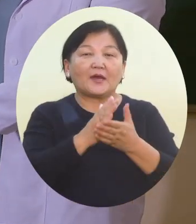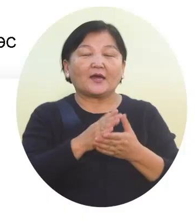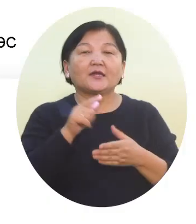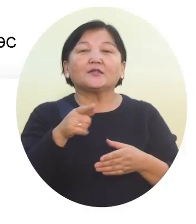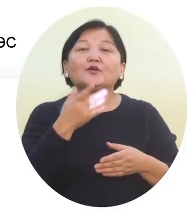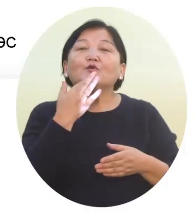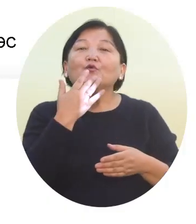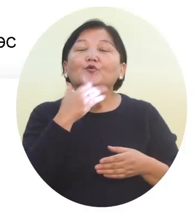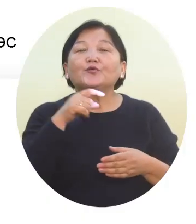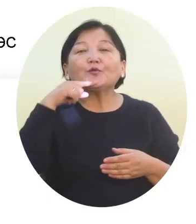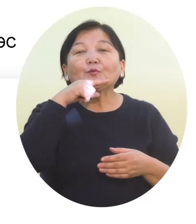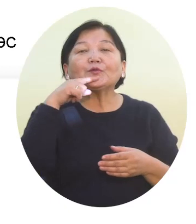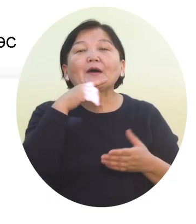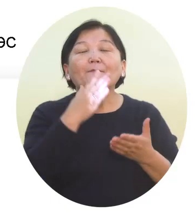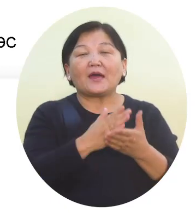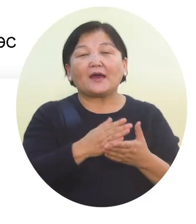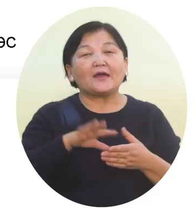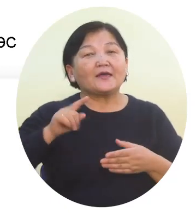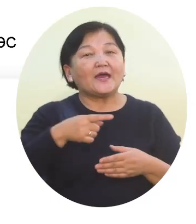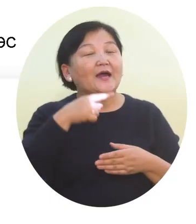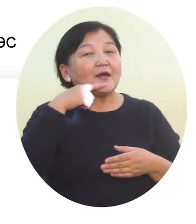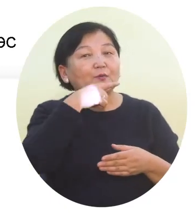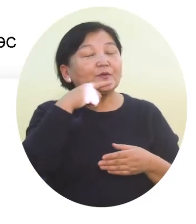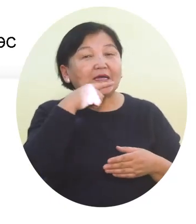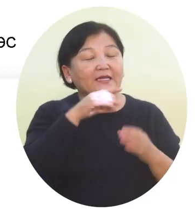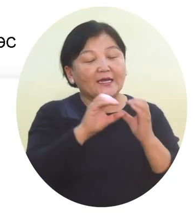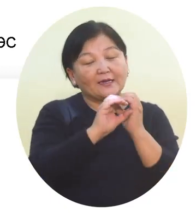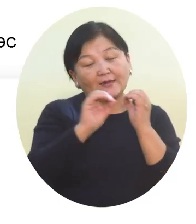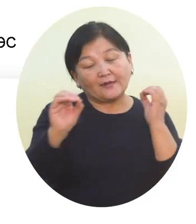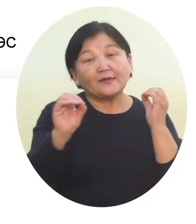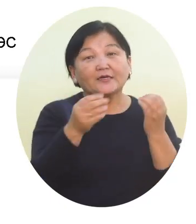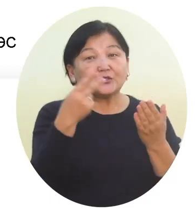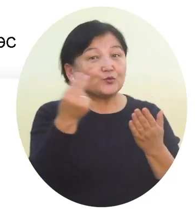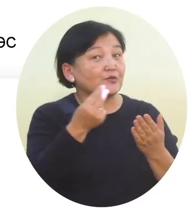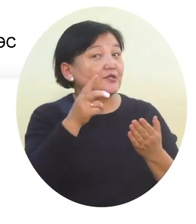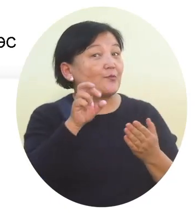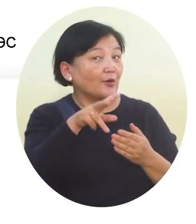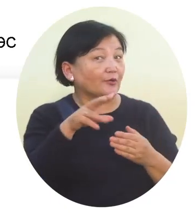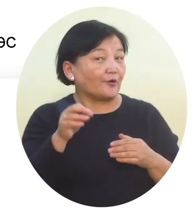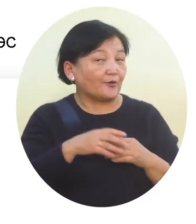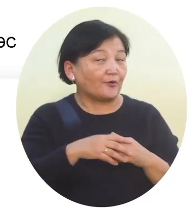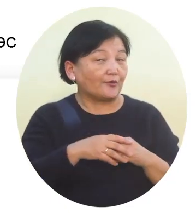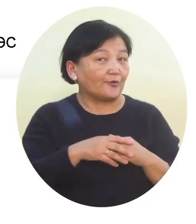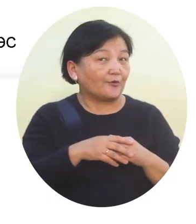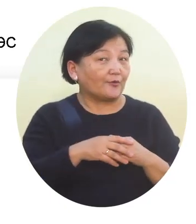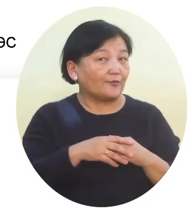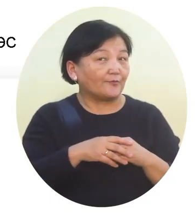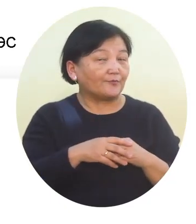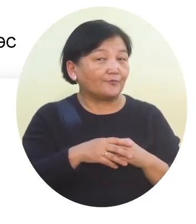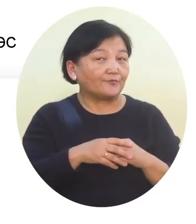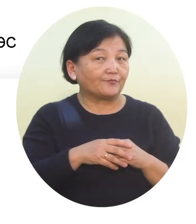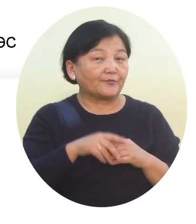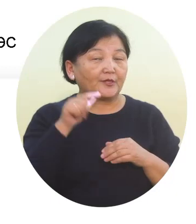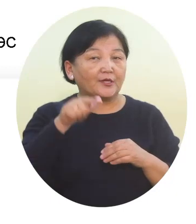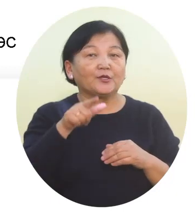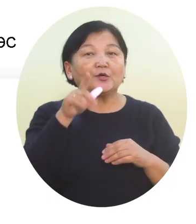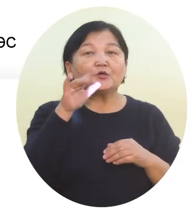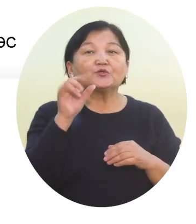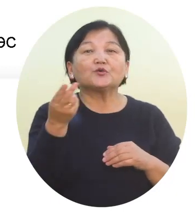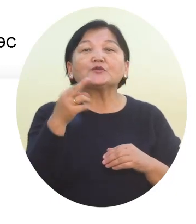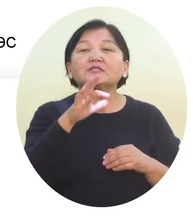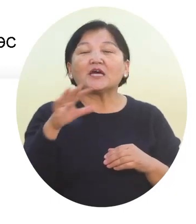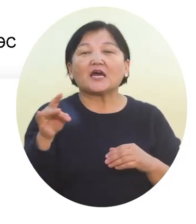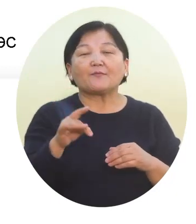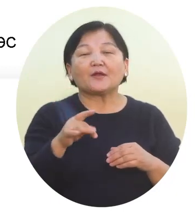байна. За тэгэхээр улаан өнгөөр яагаад тэмдэглэсэн болов хүүхдүүд ээ? За энэ судсаар маань